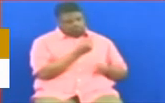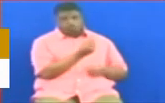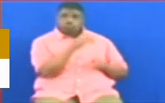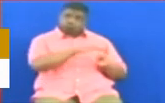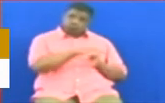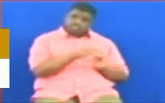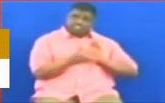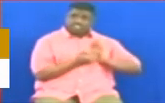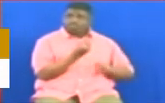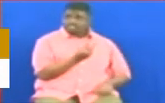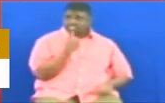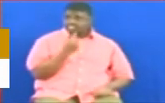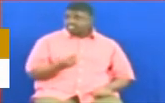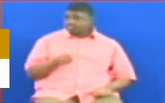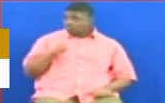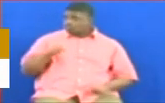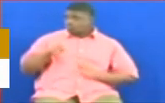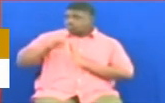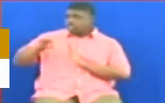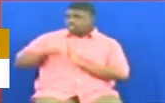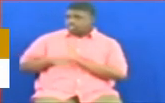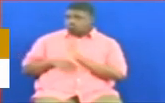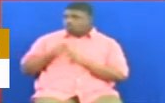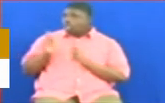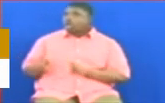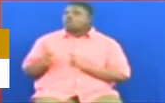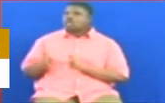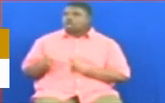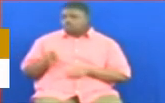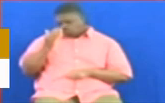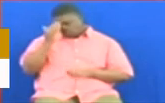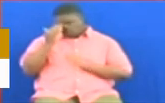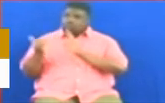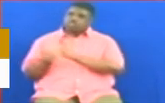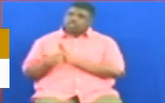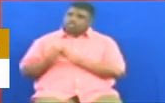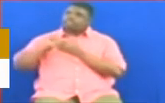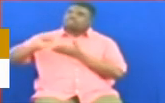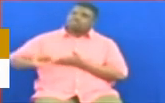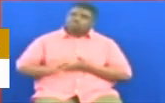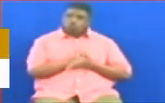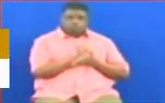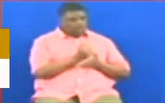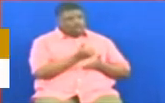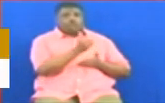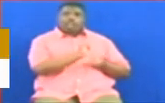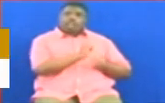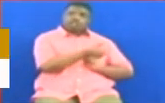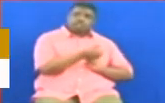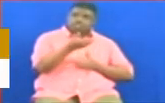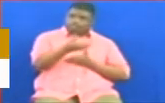sheria mbili. Si tunasema huu ni utaratibu wa kawaida ambao unatambua sheria inayofutwa kwa leseni, vibali na